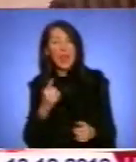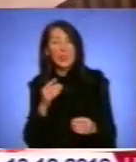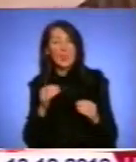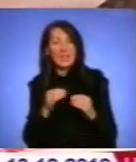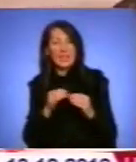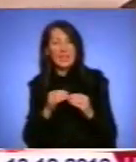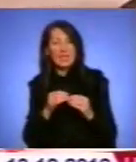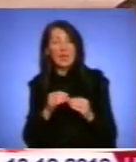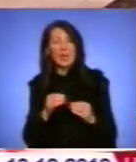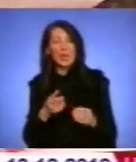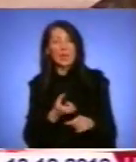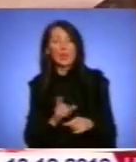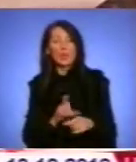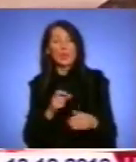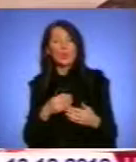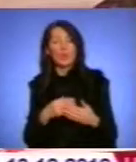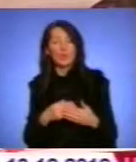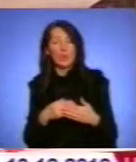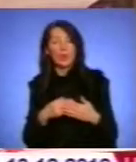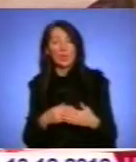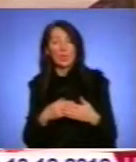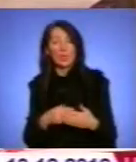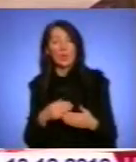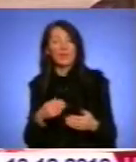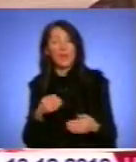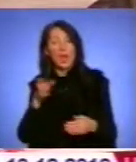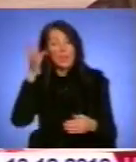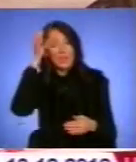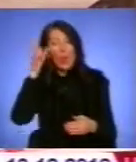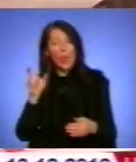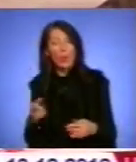дуже продуктивних науковців, які фактично